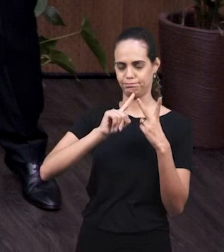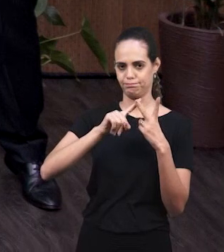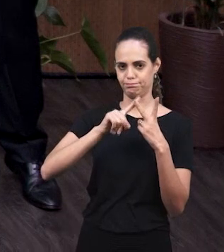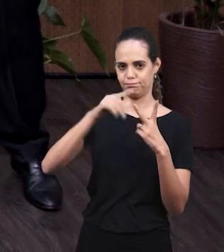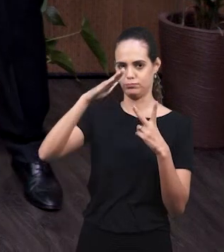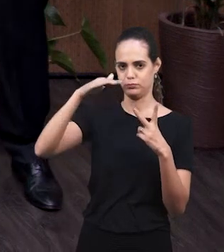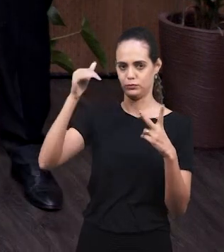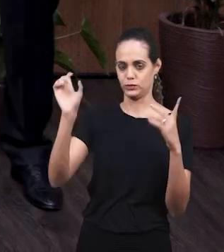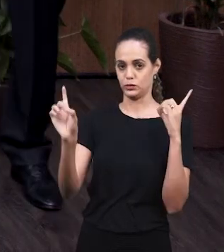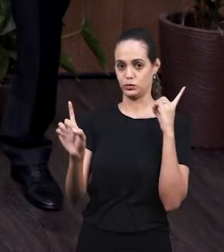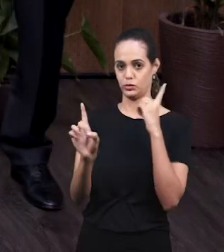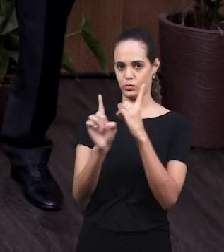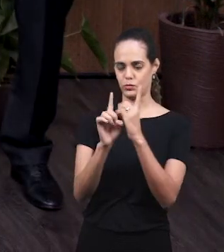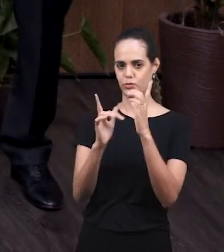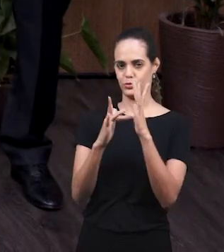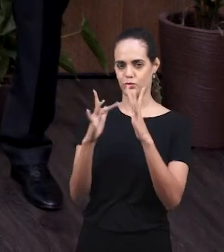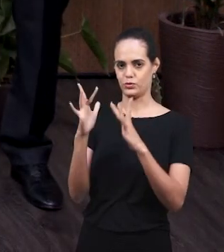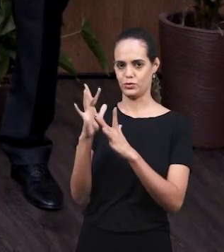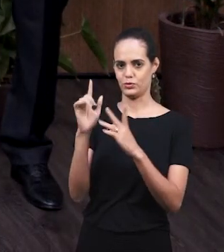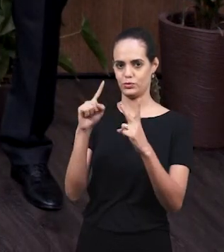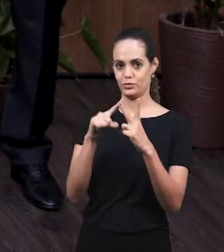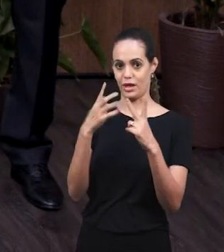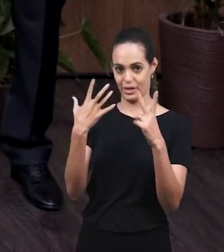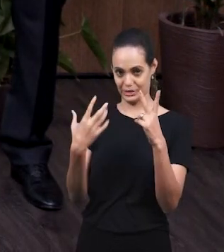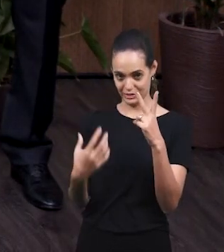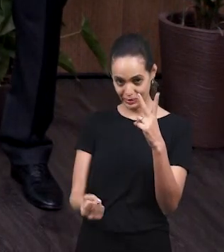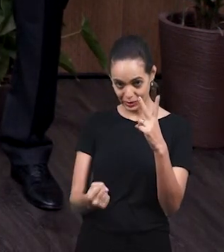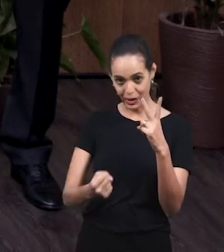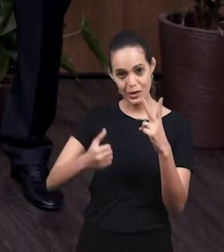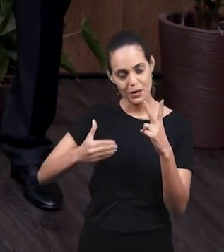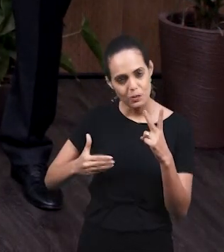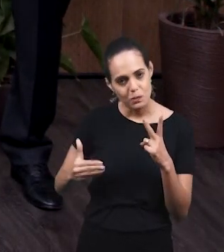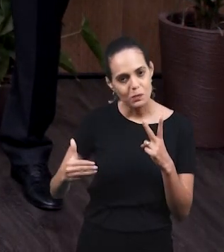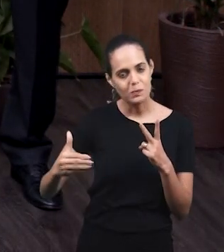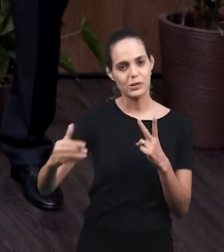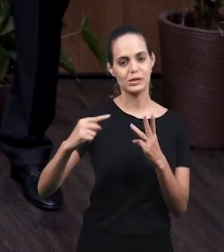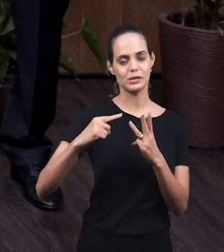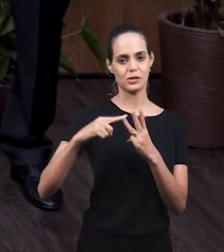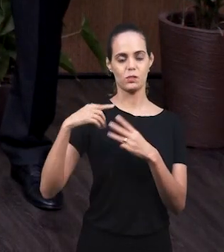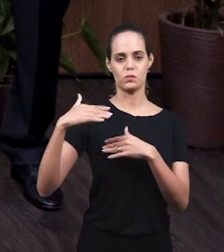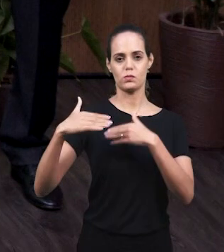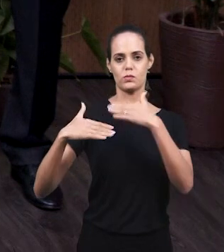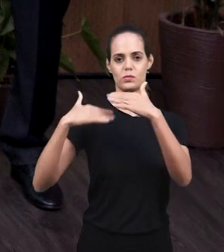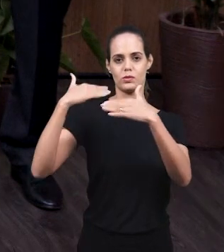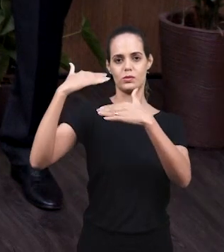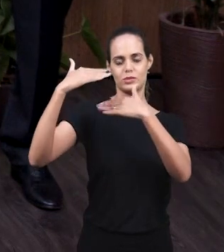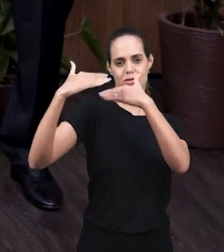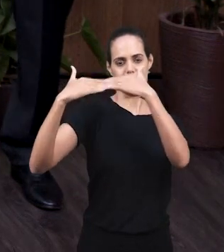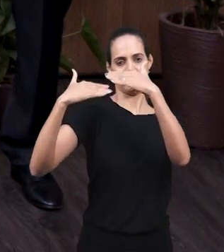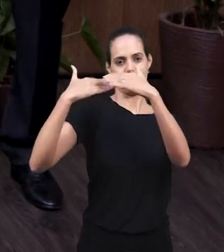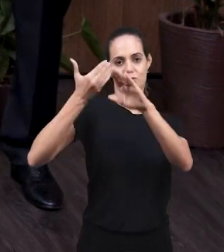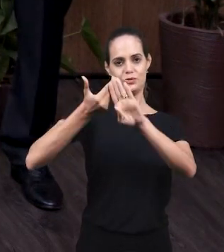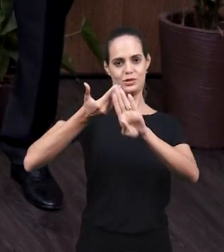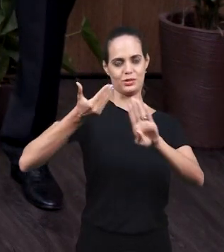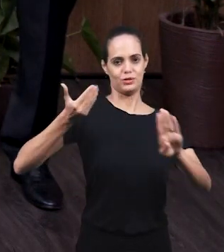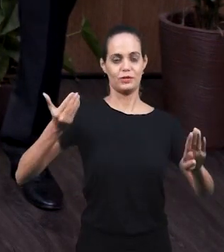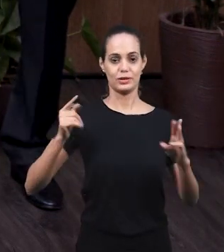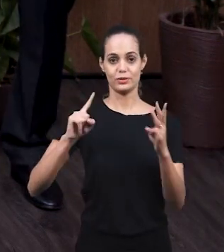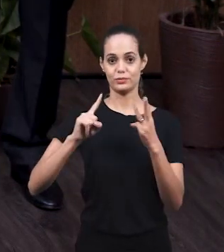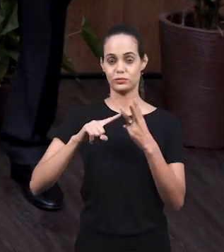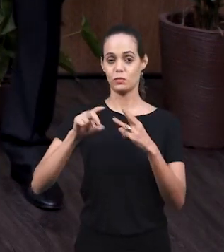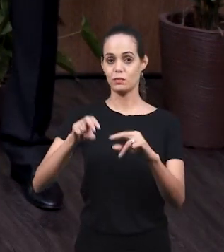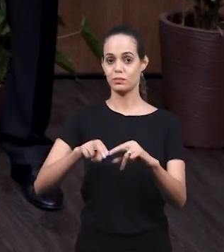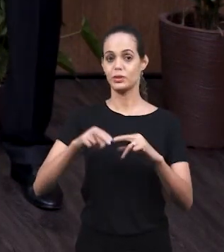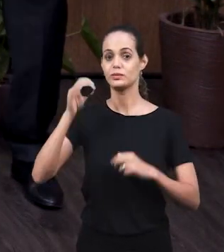avec Jésus. L'homme, il accepte, il commence à marcher dans un processus du Saint-Esprit,